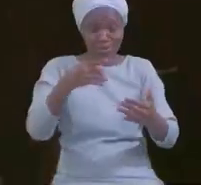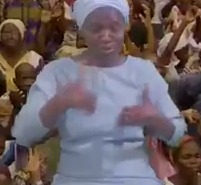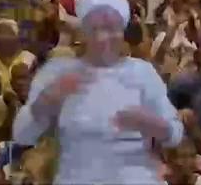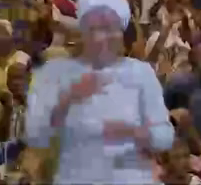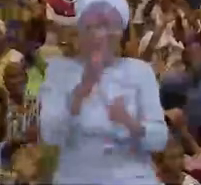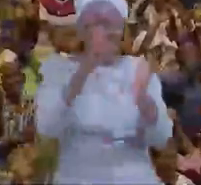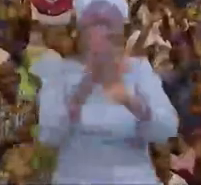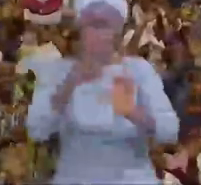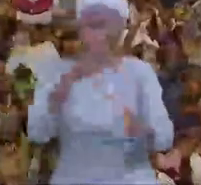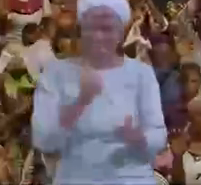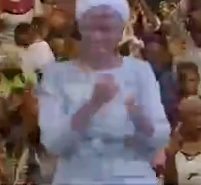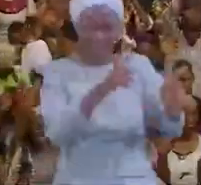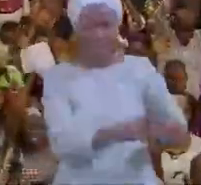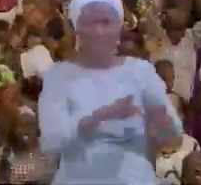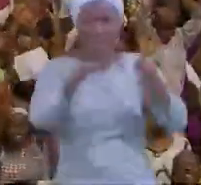promotion est venue à vous.